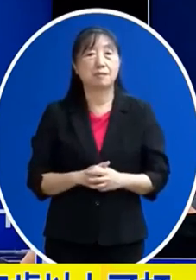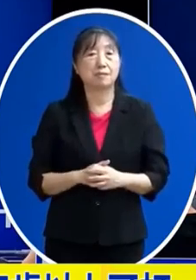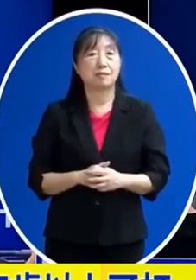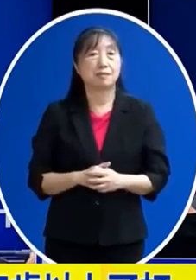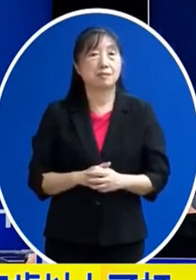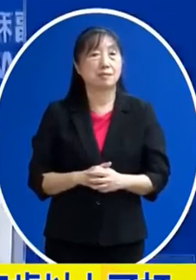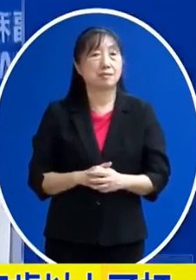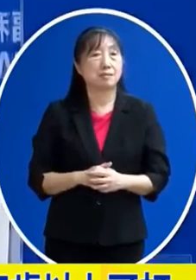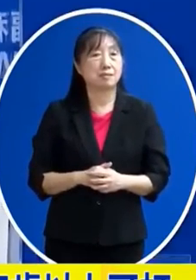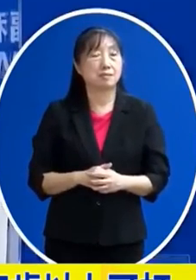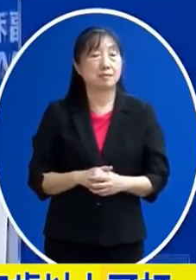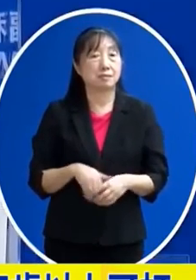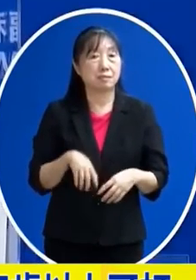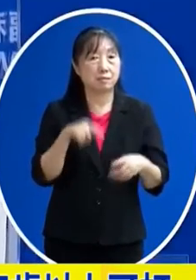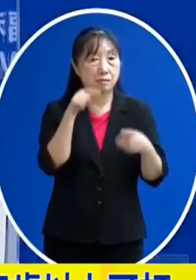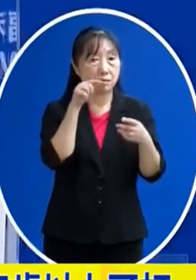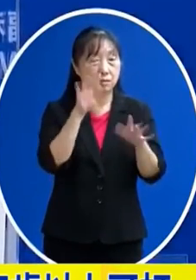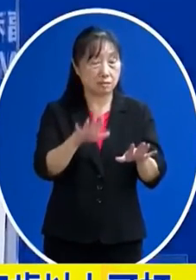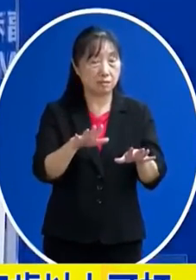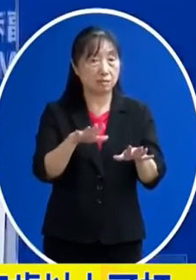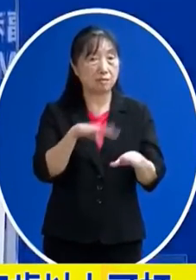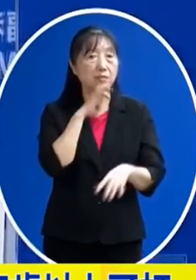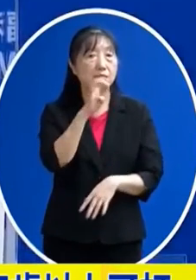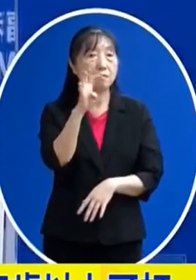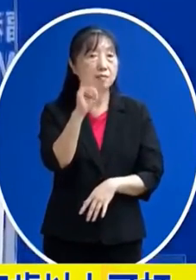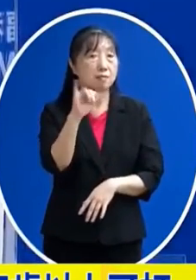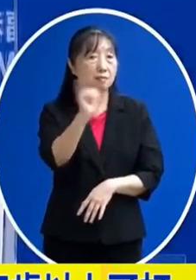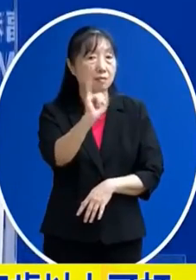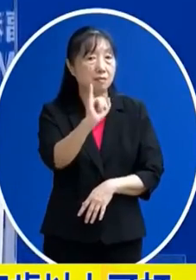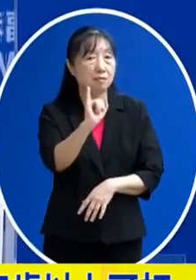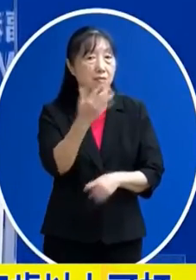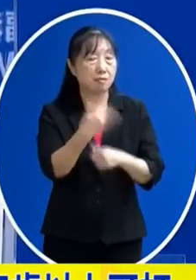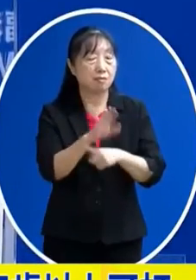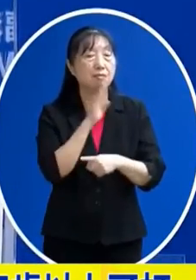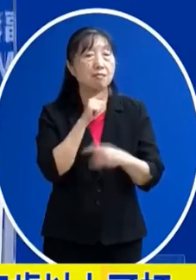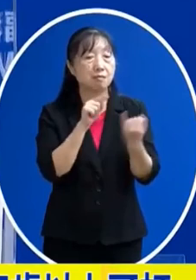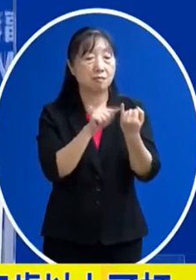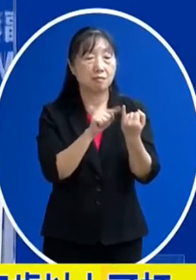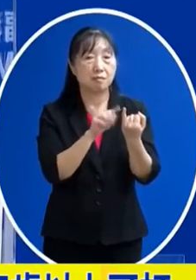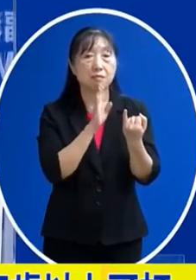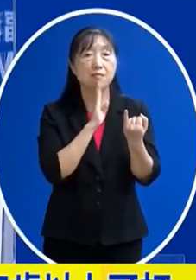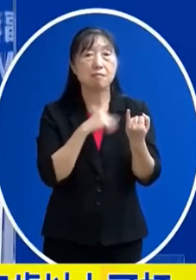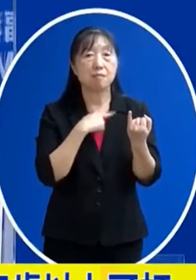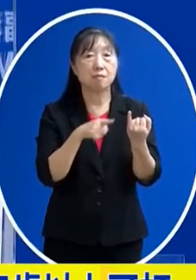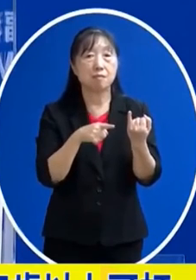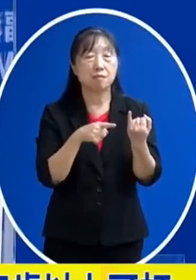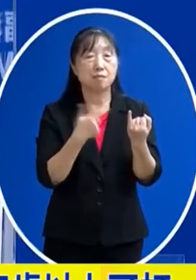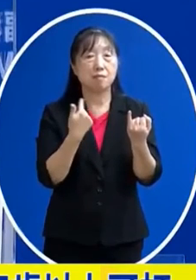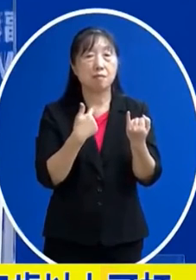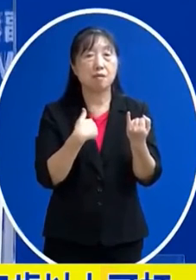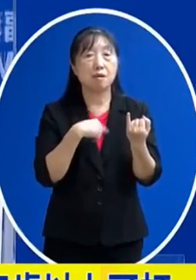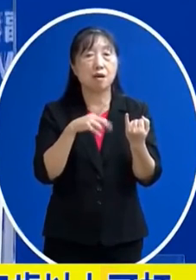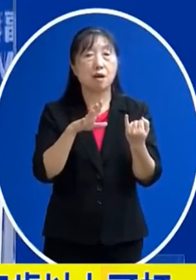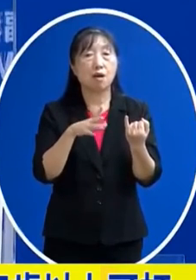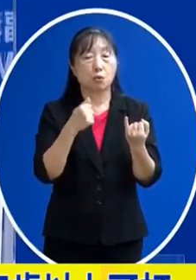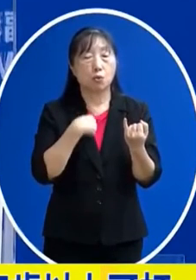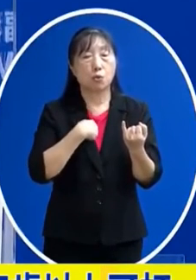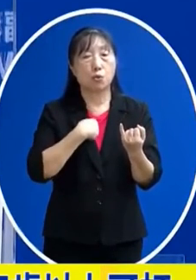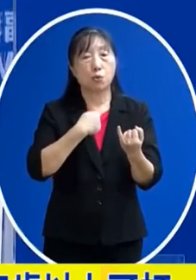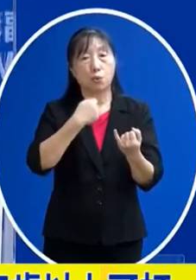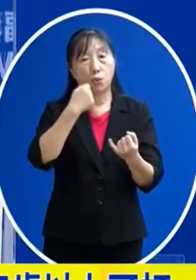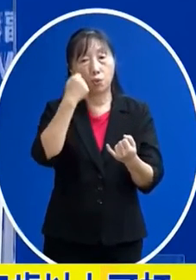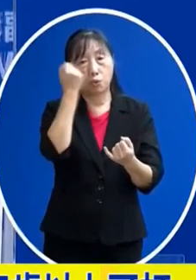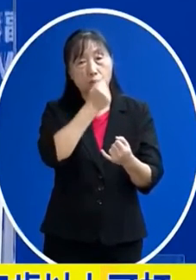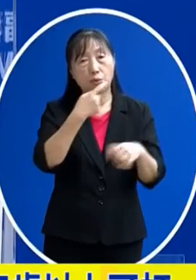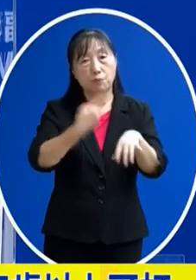好，这一例的死亡个案后是40多岁的女性，本身是有这个恶性的血液肿瘤方面的一个